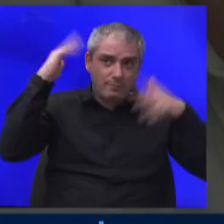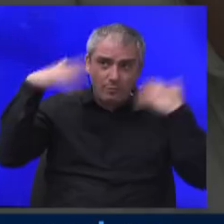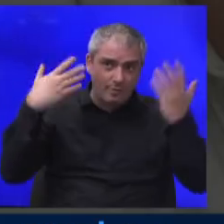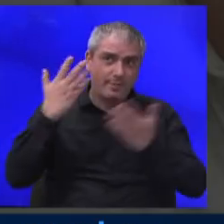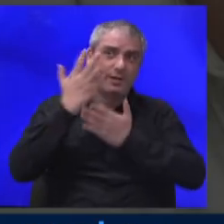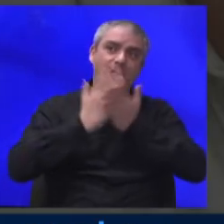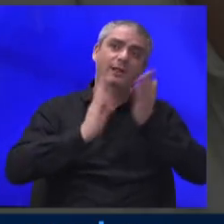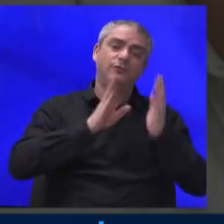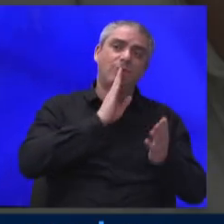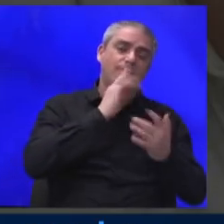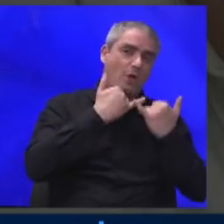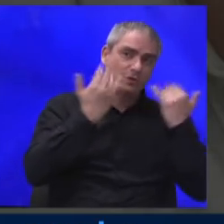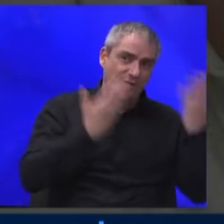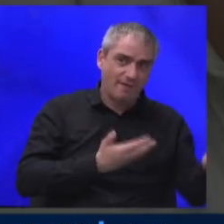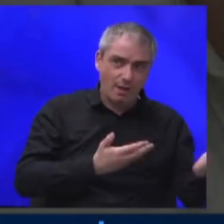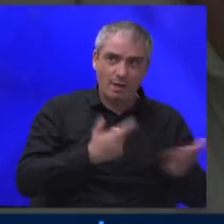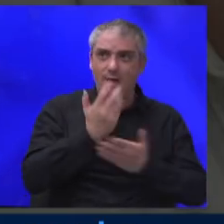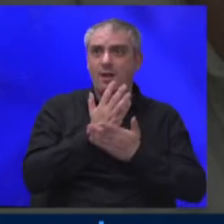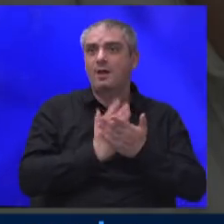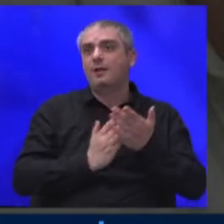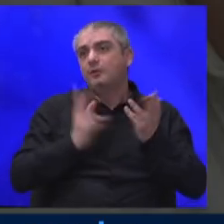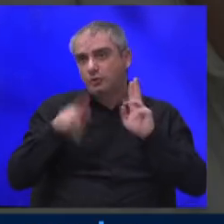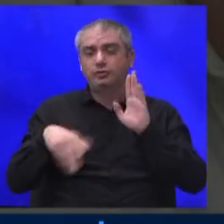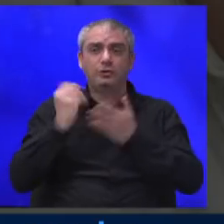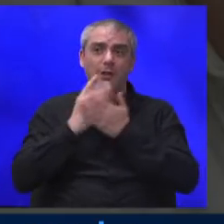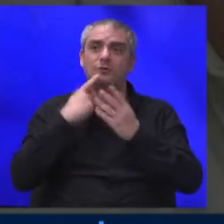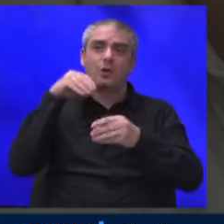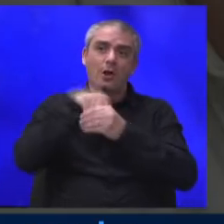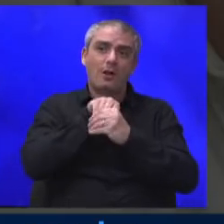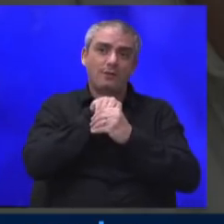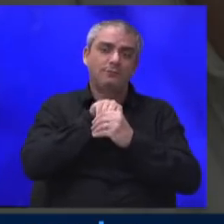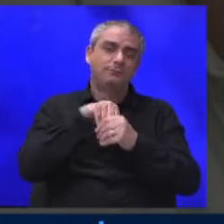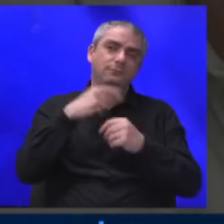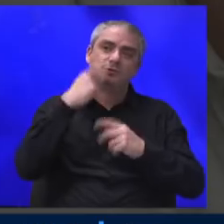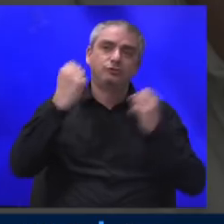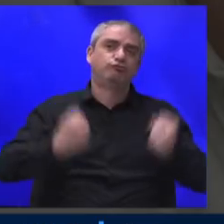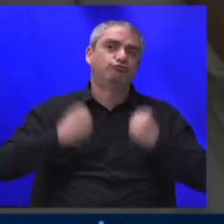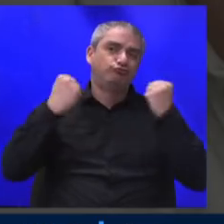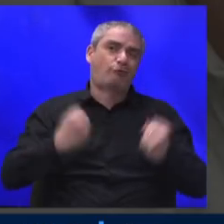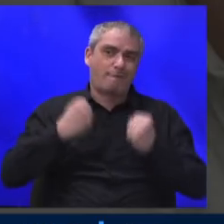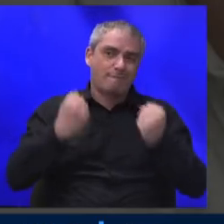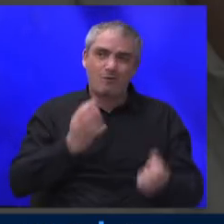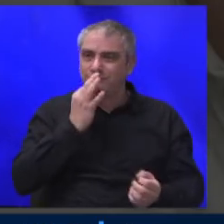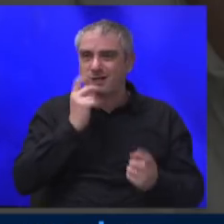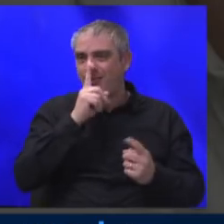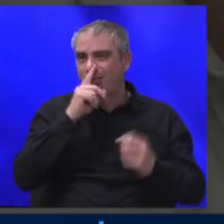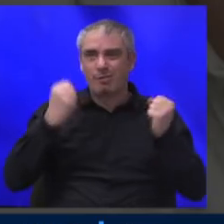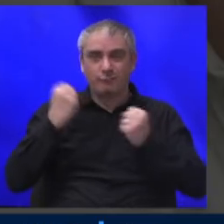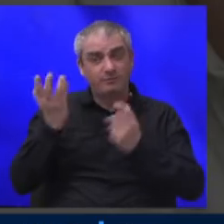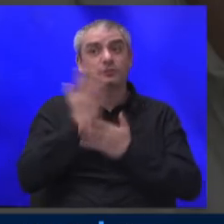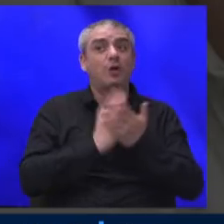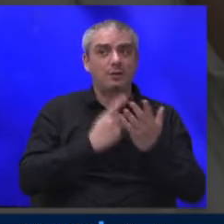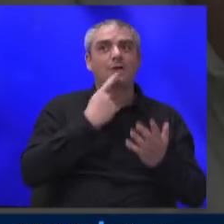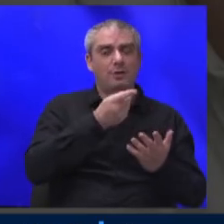מבולבלים, חלקם יש להם בעיות רווחה. יש כאלה שאתה יכול להכניס אותם לקטגוריה של שובבות נאורים, ויש כאלה שאתה יכול